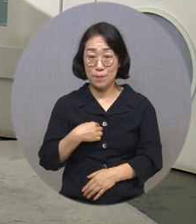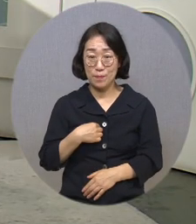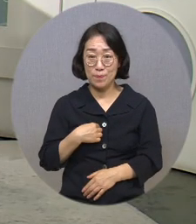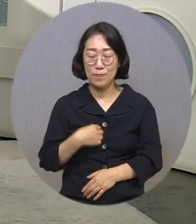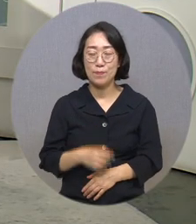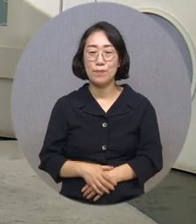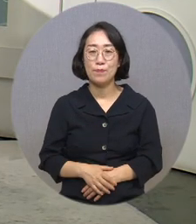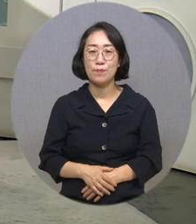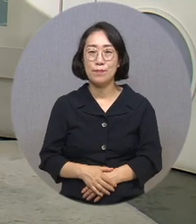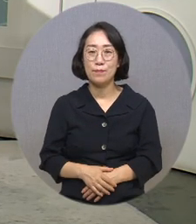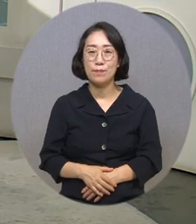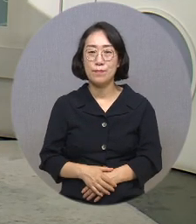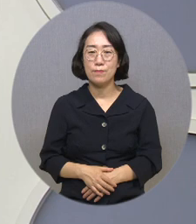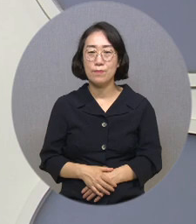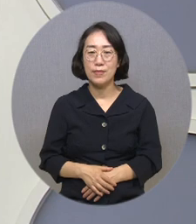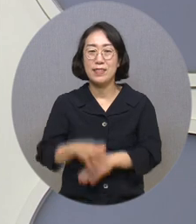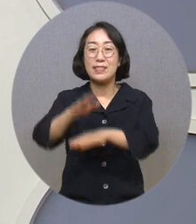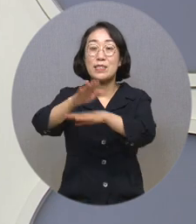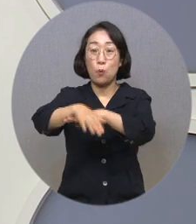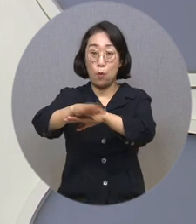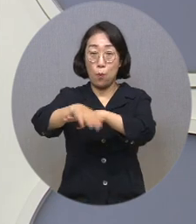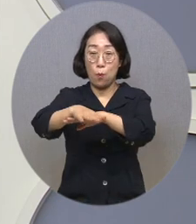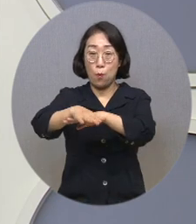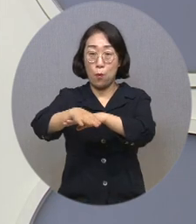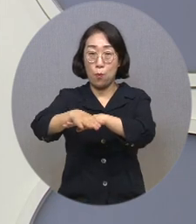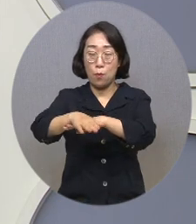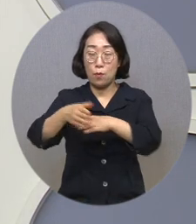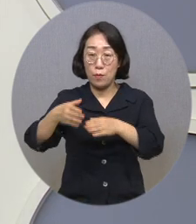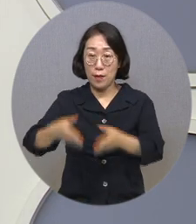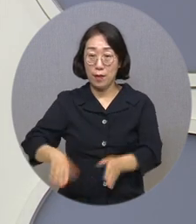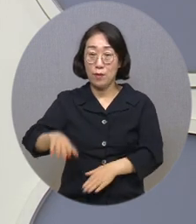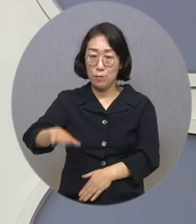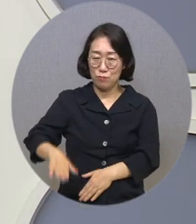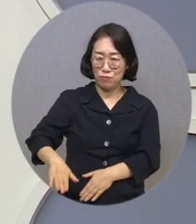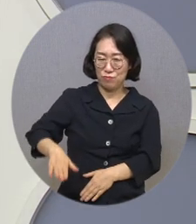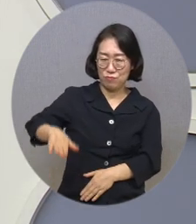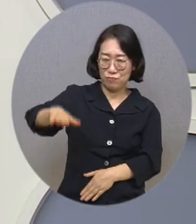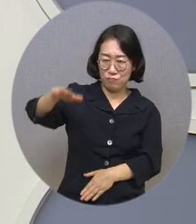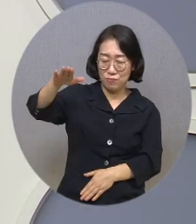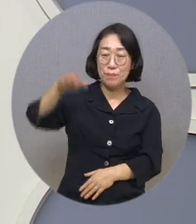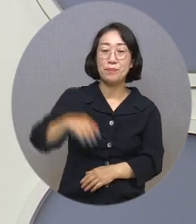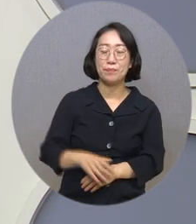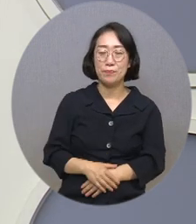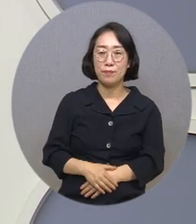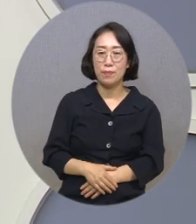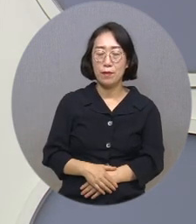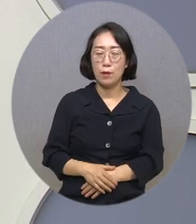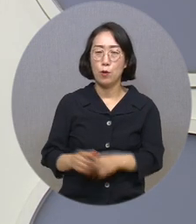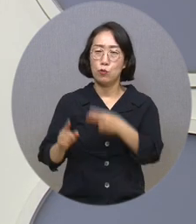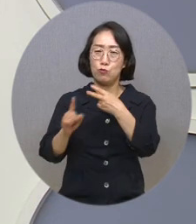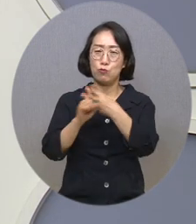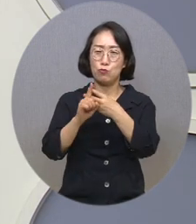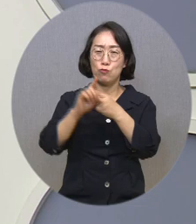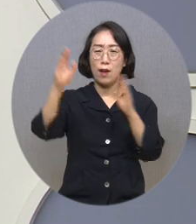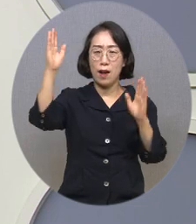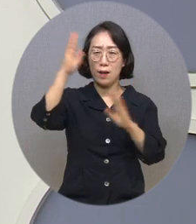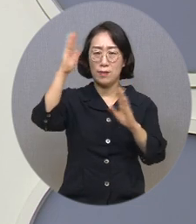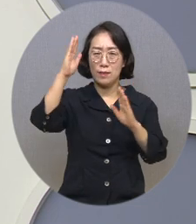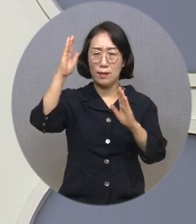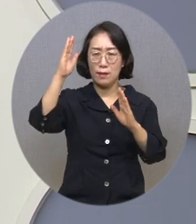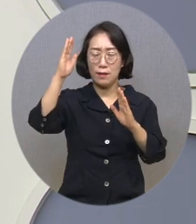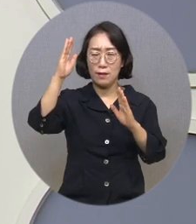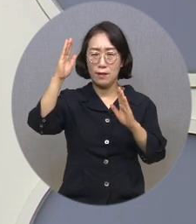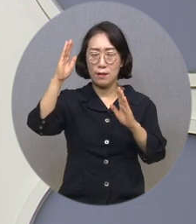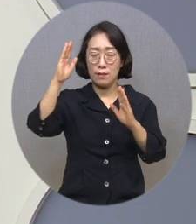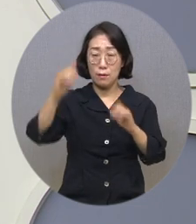이제 저는 시골에서 이제 컸는데요. 네. 임실관천이라는 데서 이제 그 중학교 갈 이제 그 형편이